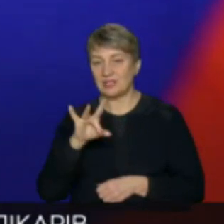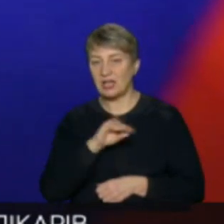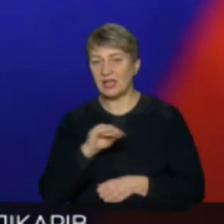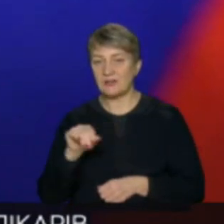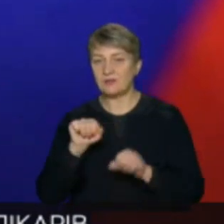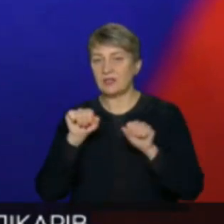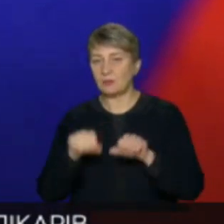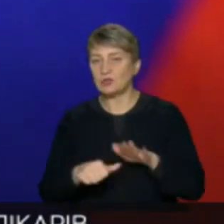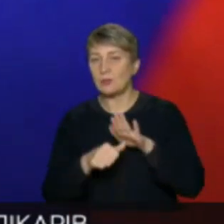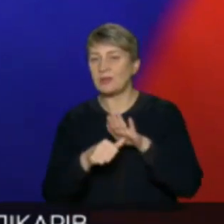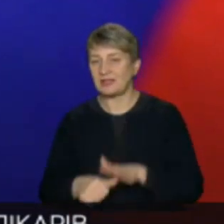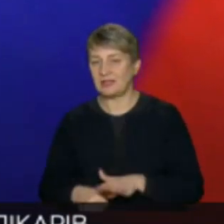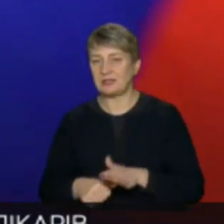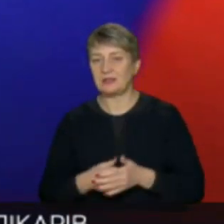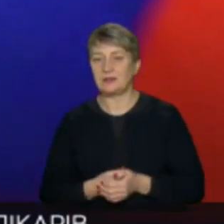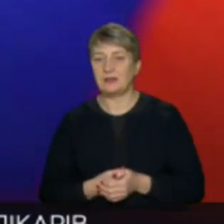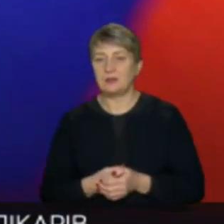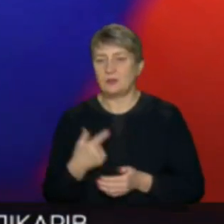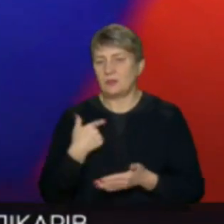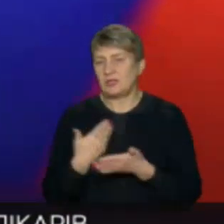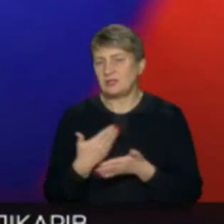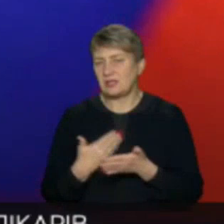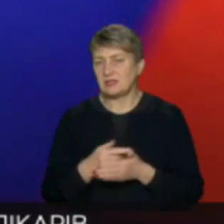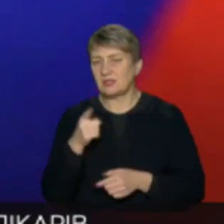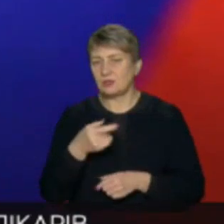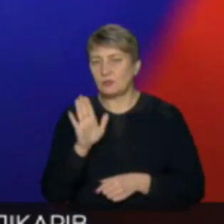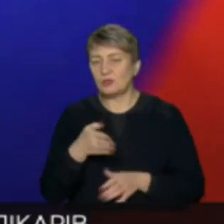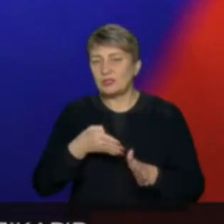просто принизити, що, мені здається, для нього найгірше буде, ніж його просто вбили б.